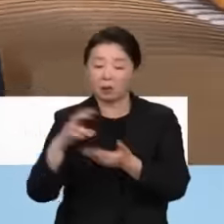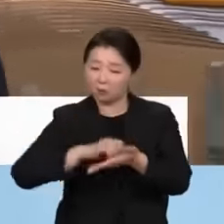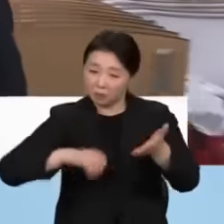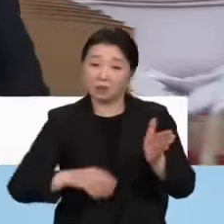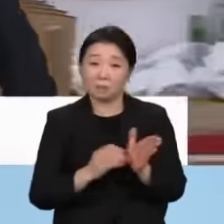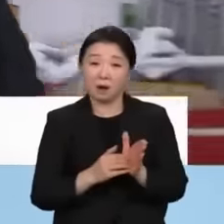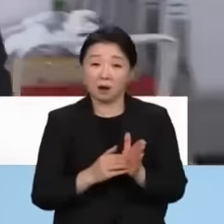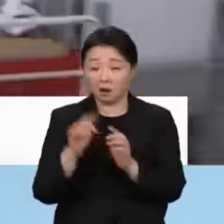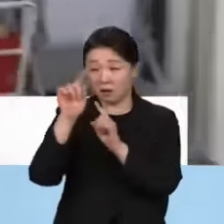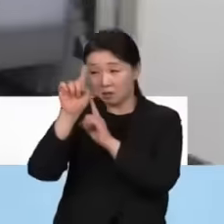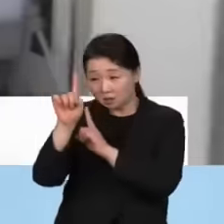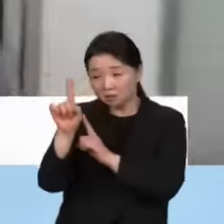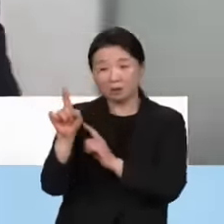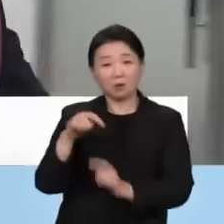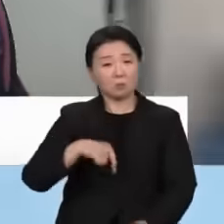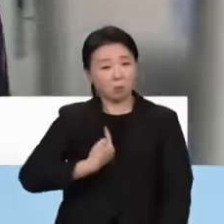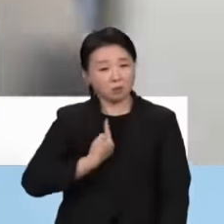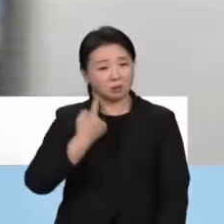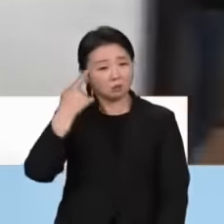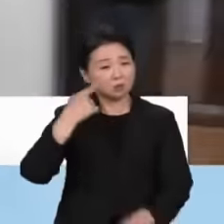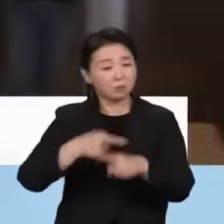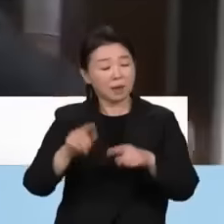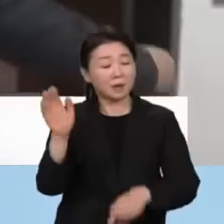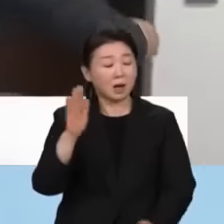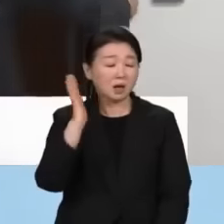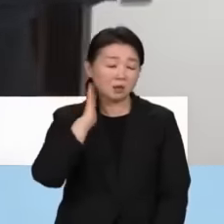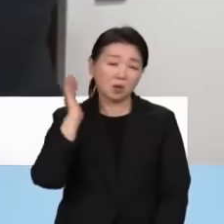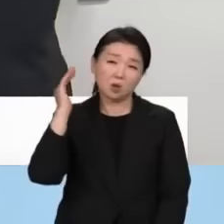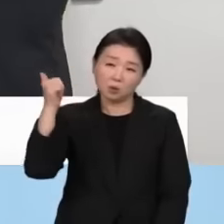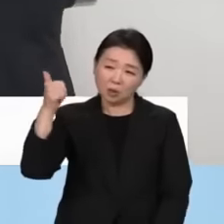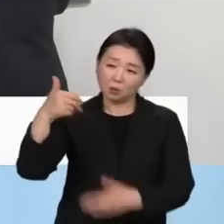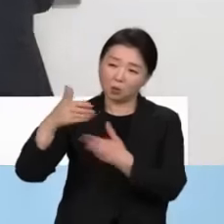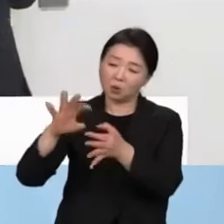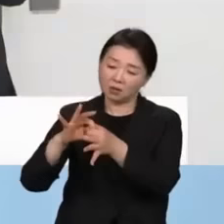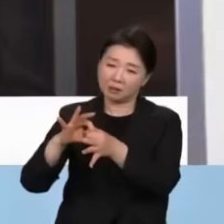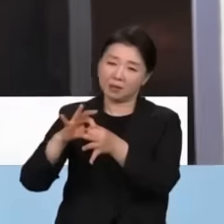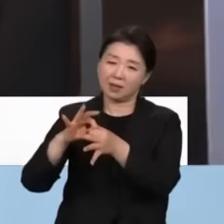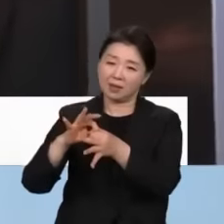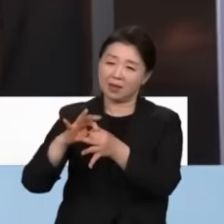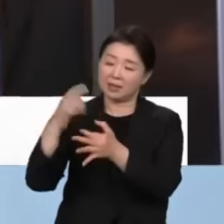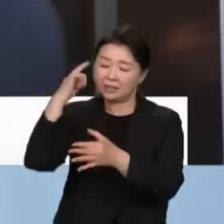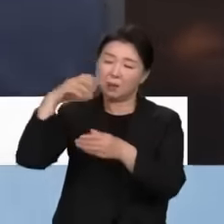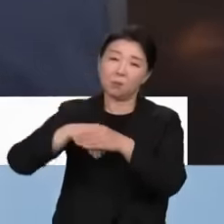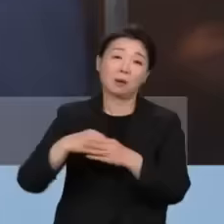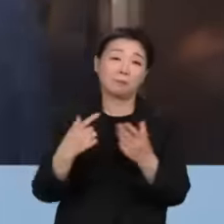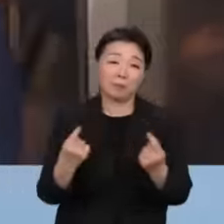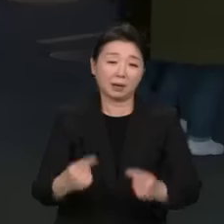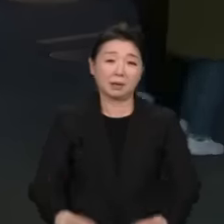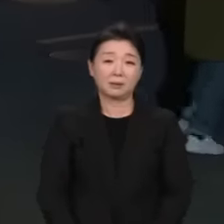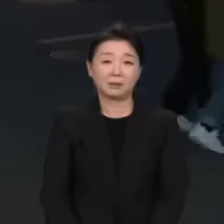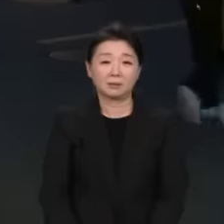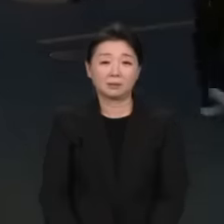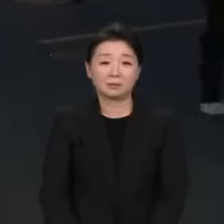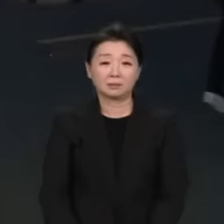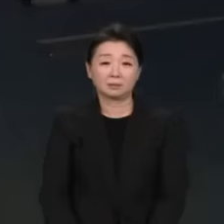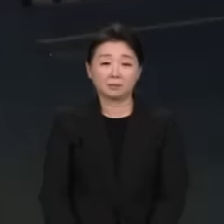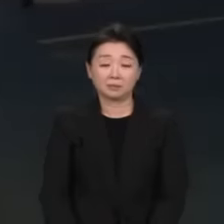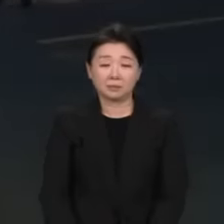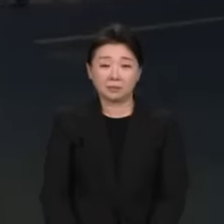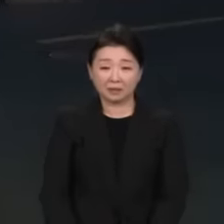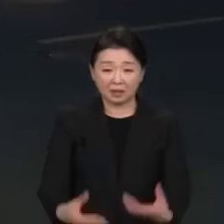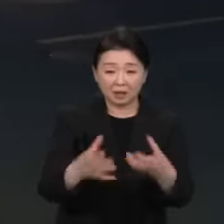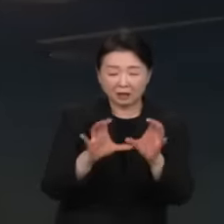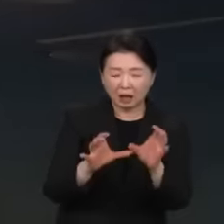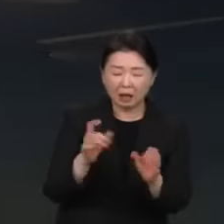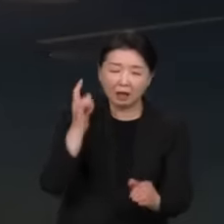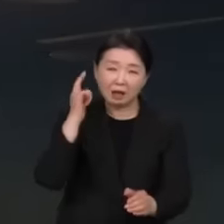단순히 본인의 판단이 아니라 용산의 의중이 깔린 반발을 했다는 해석이 나오는 이유입니다. 당정 갈등의 불씨가